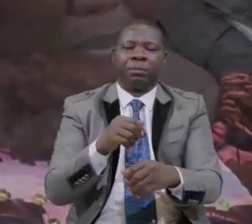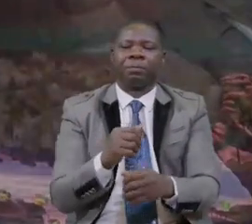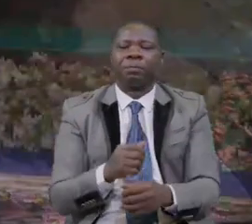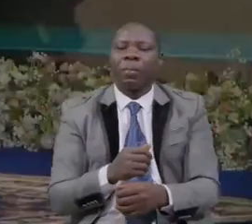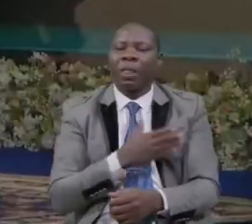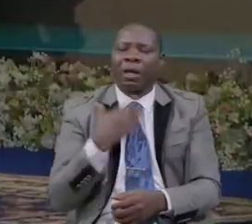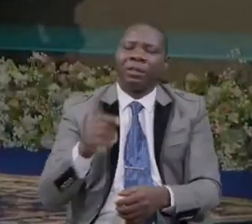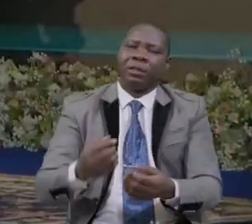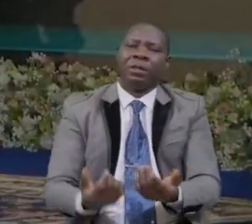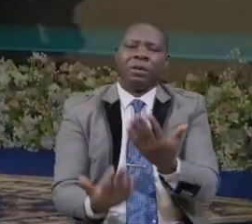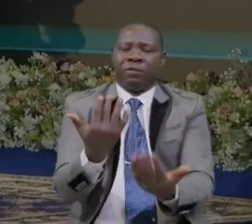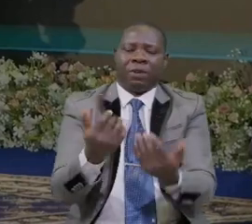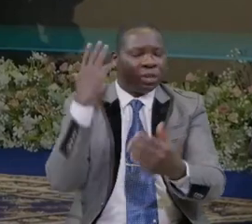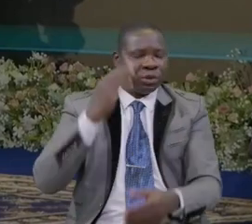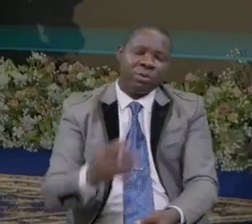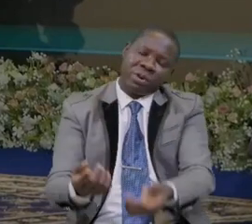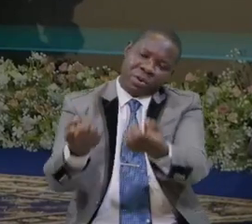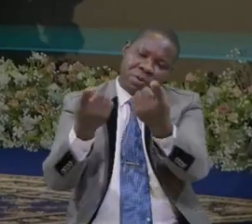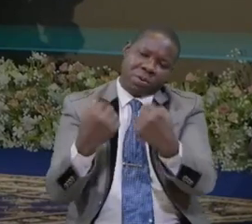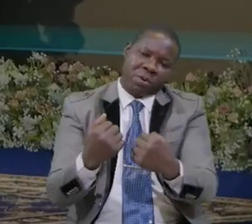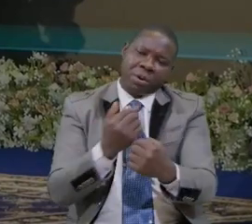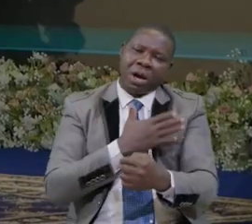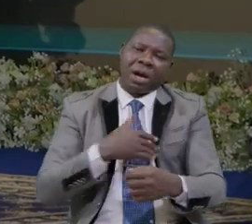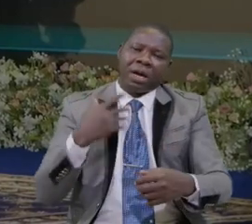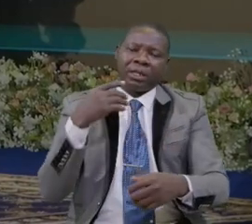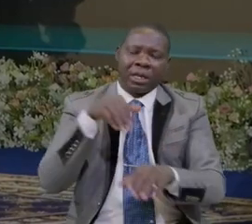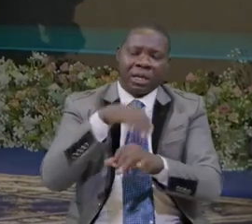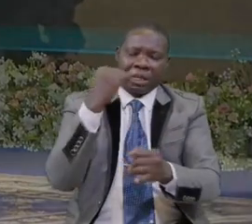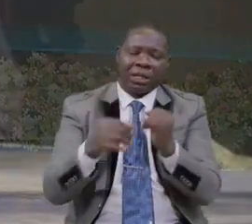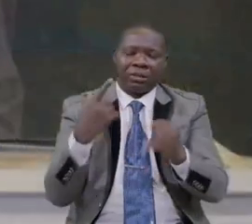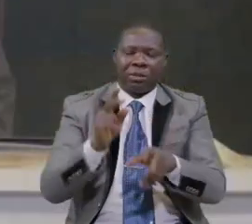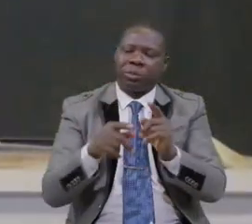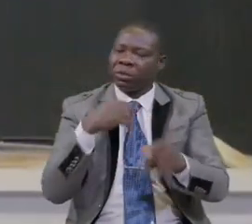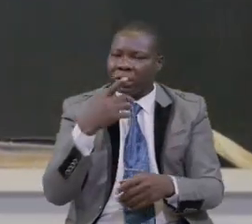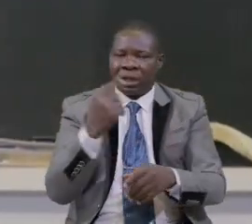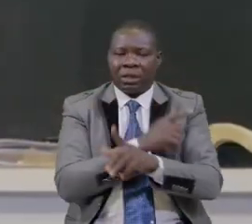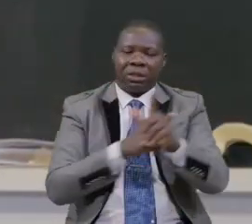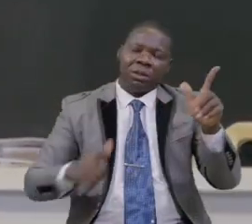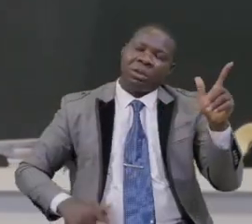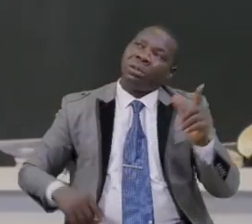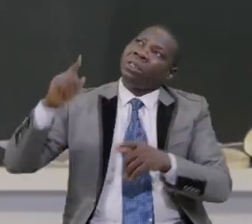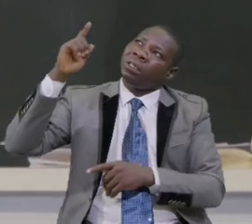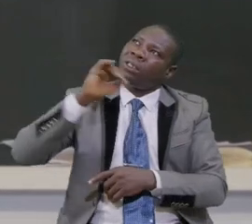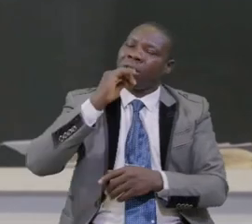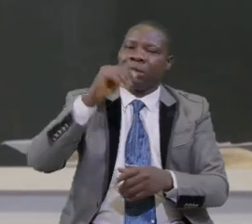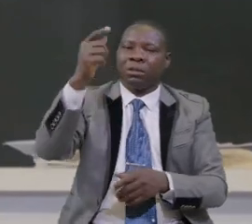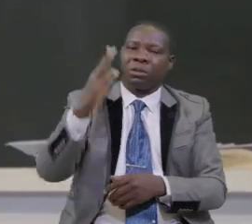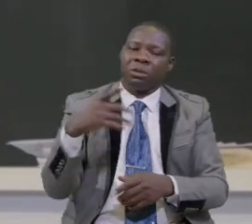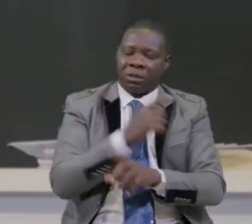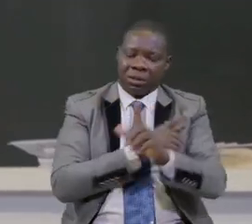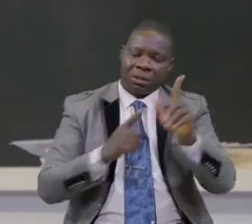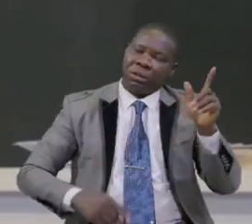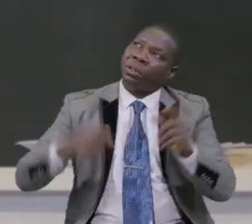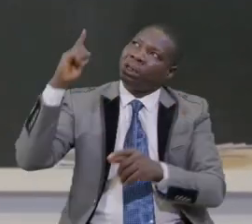le feu est tombé. Et finalement, les gens disent, oh, l'Éternel est Dieu. L'Éternel est